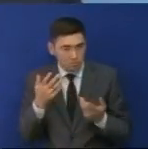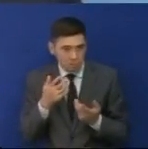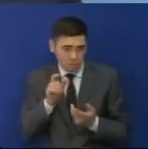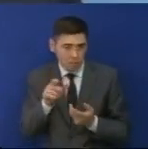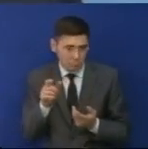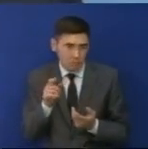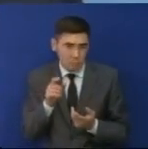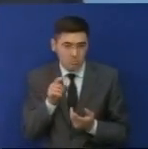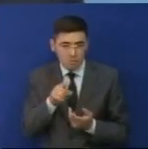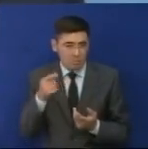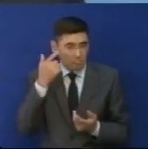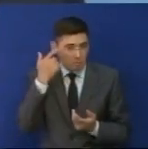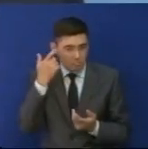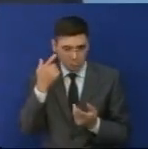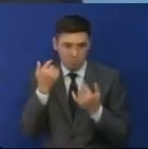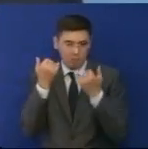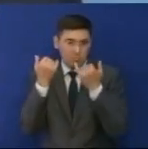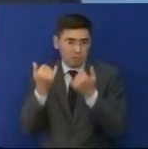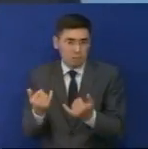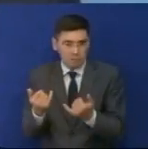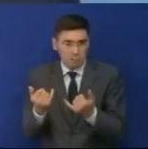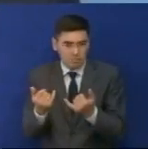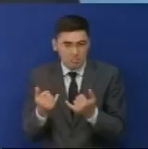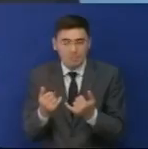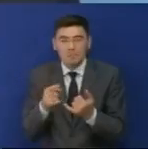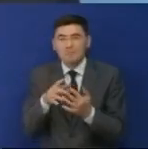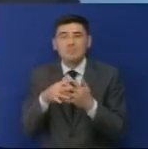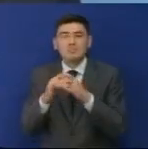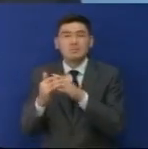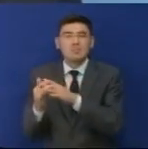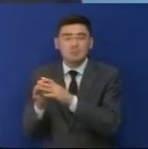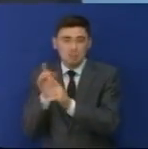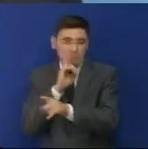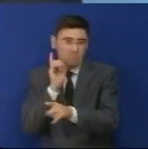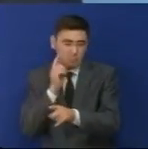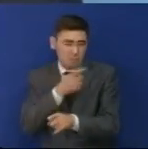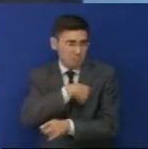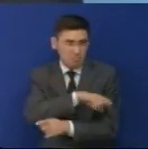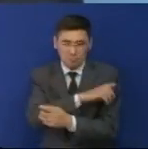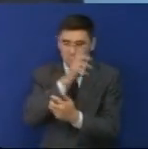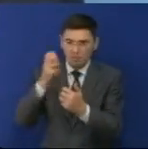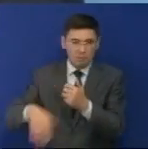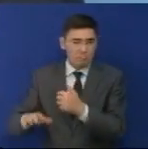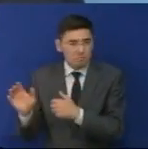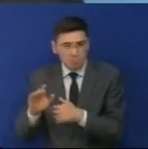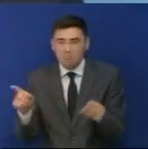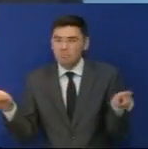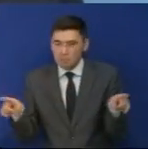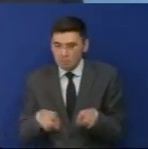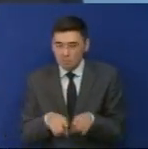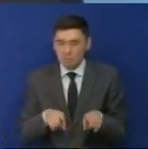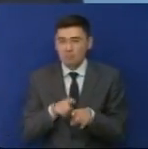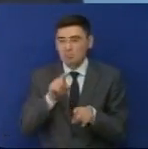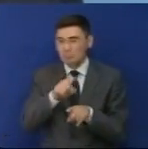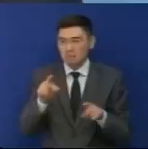для молодежи не доходит до сельской молодежи. Оказать хорошо это в городе, в районном центре,